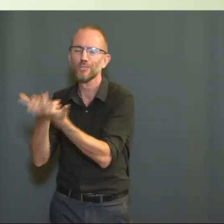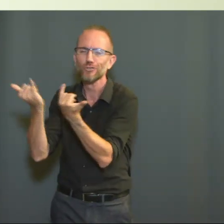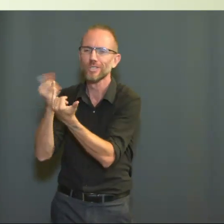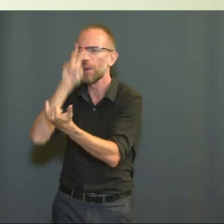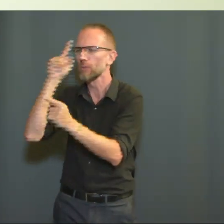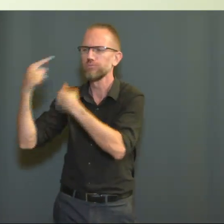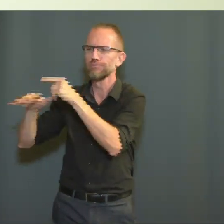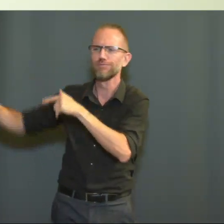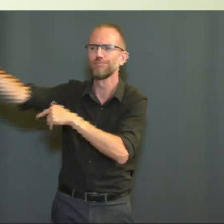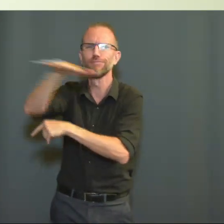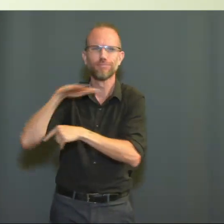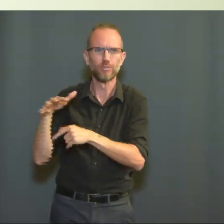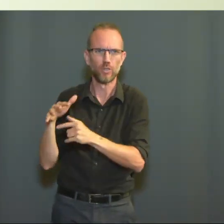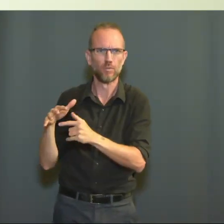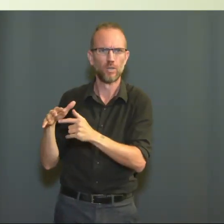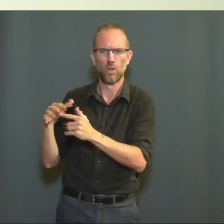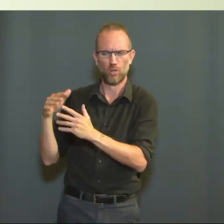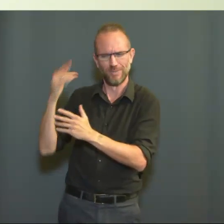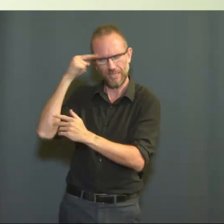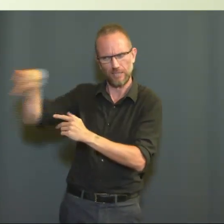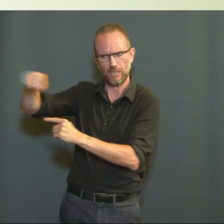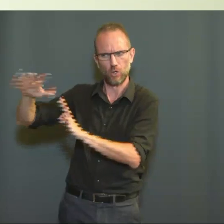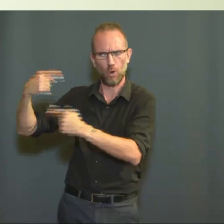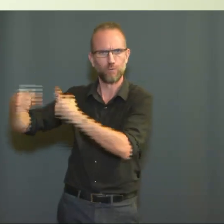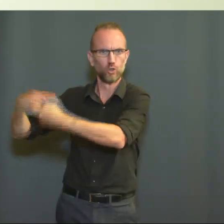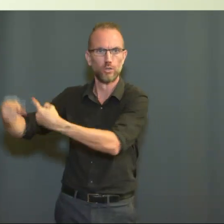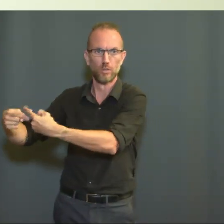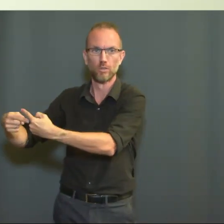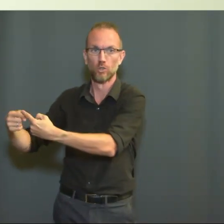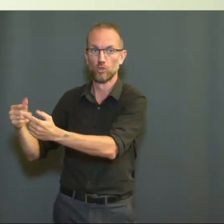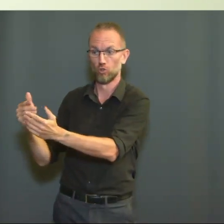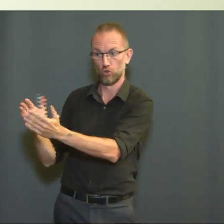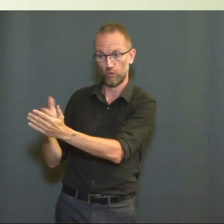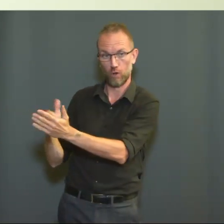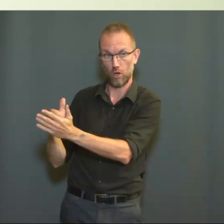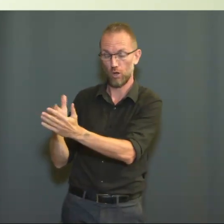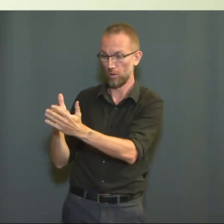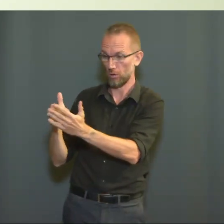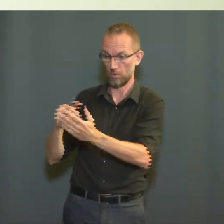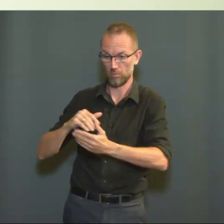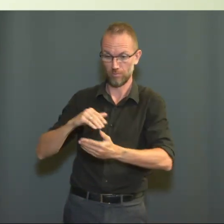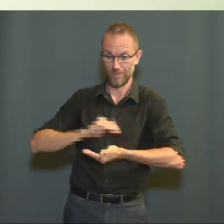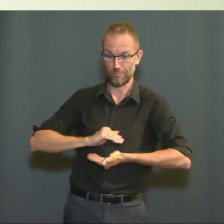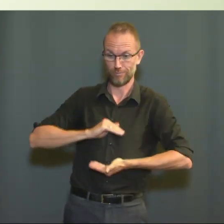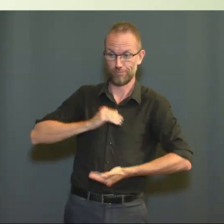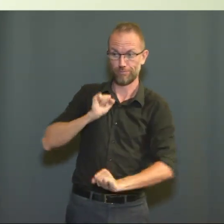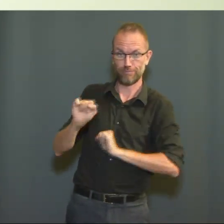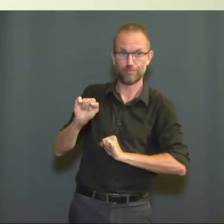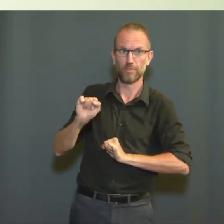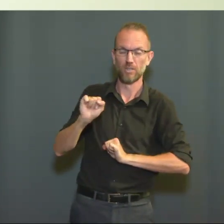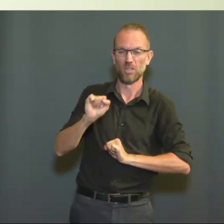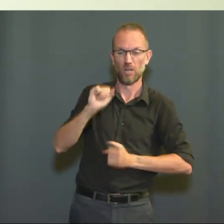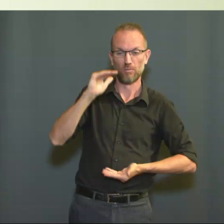sait que l'immunité diminue et souvent n'est plus vraiment dosable au bout de 6 mois, 1 an par